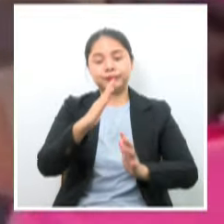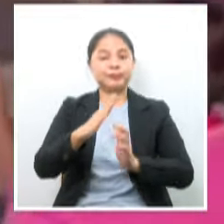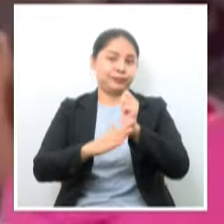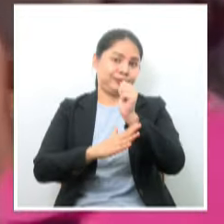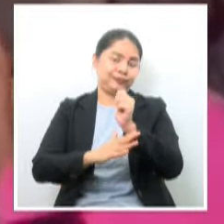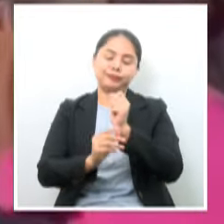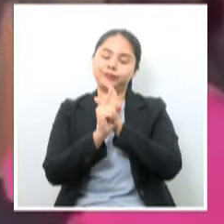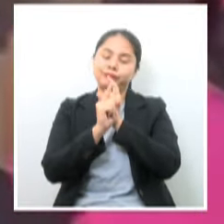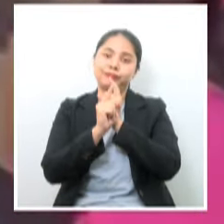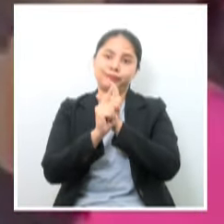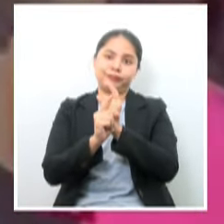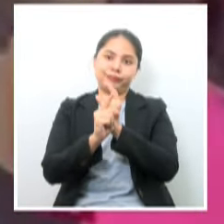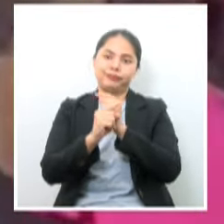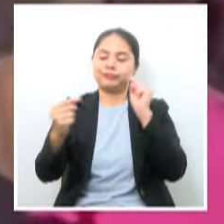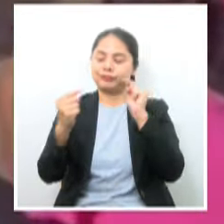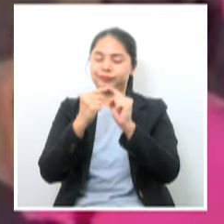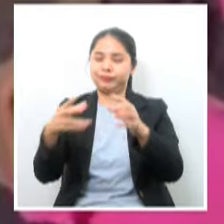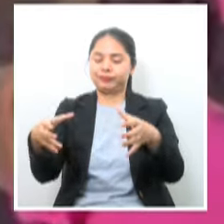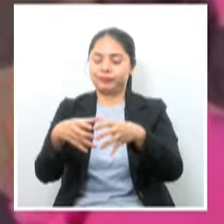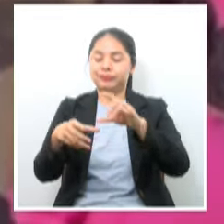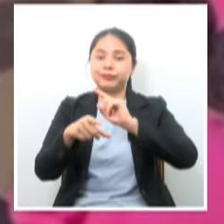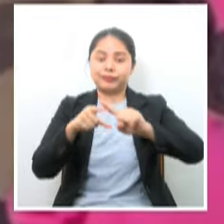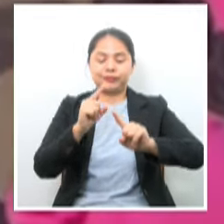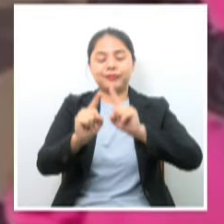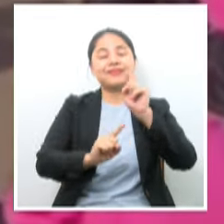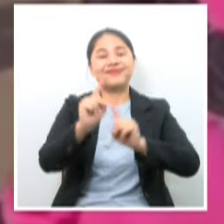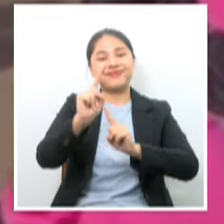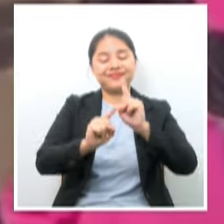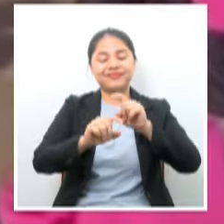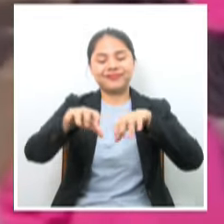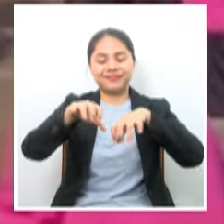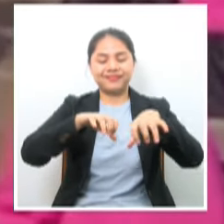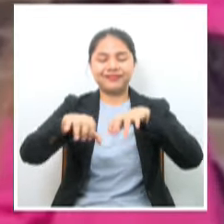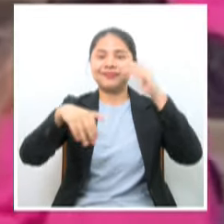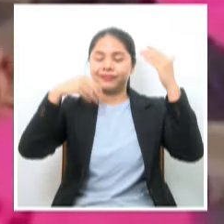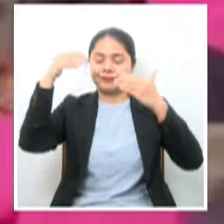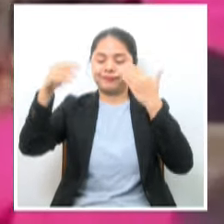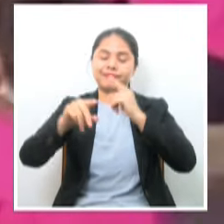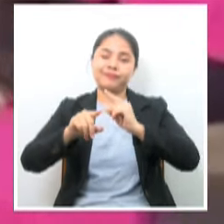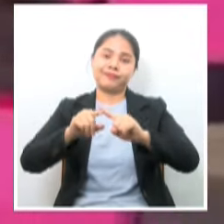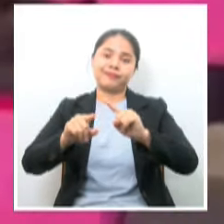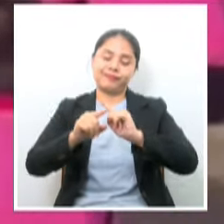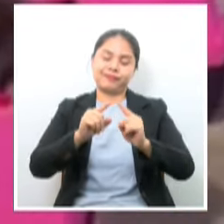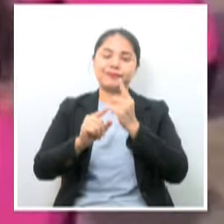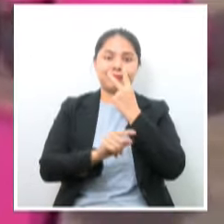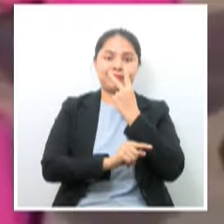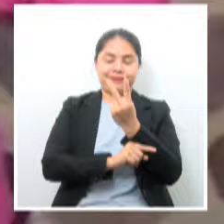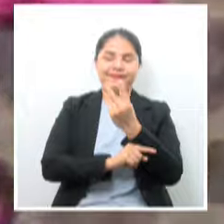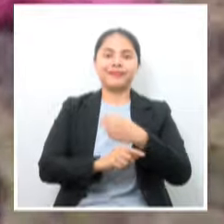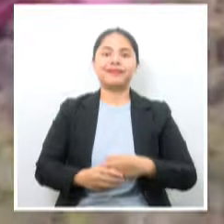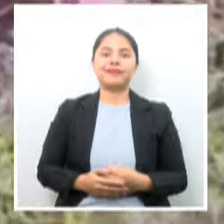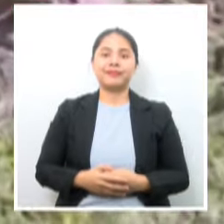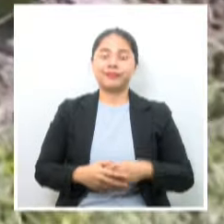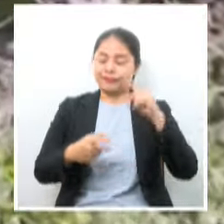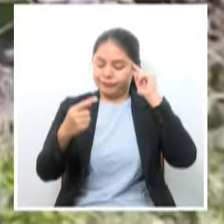ามหลักสูตรกลุ่มสาระต่างๆประเมินผลกิจกรรมตามระดับคุณภาพสะท้อนผลแต่ละกิจกรรมโดย